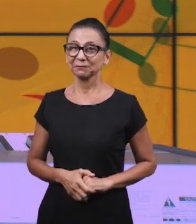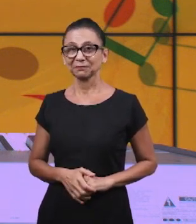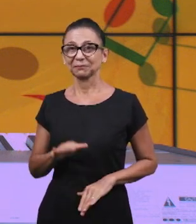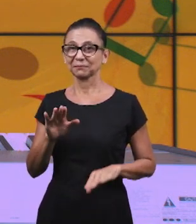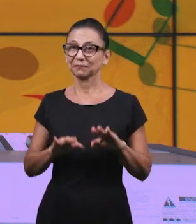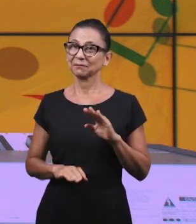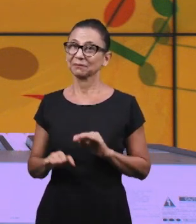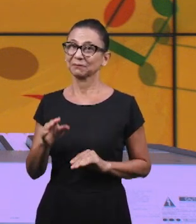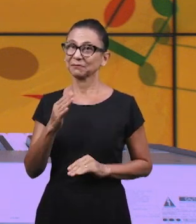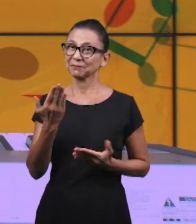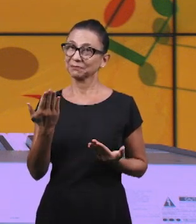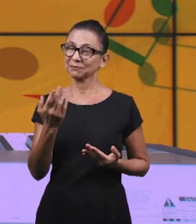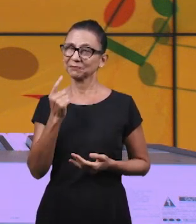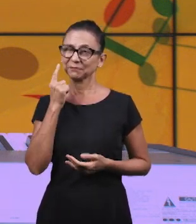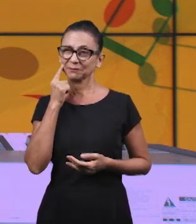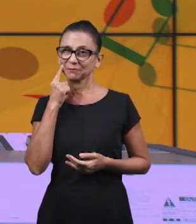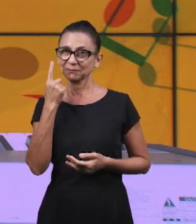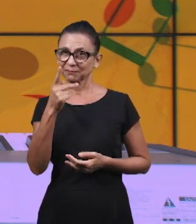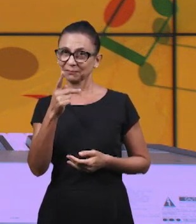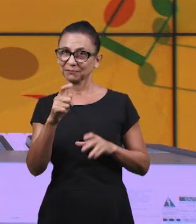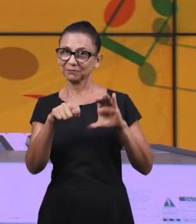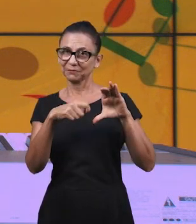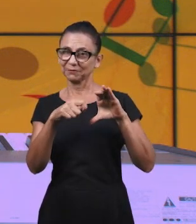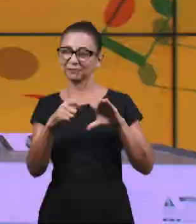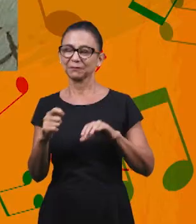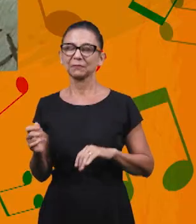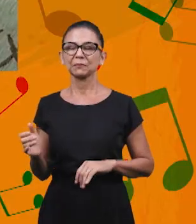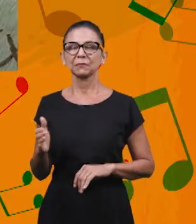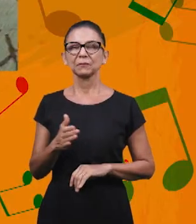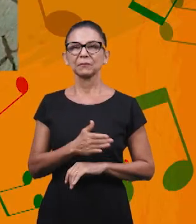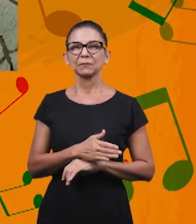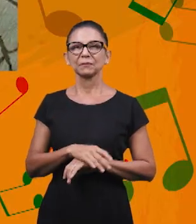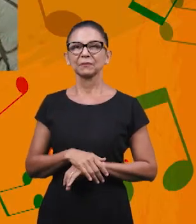parce que peut-être aujourd'hui c'est votre jour. Nous allons assister.